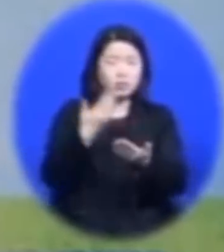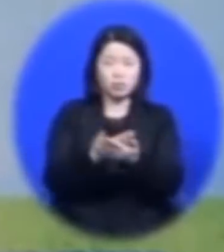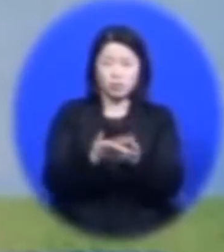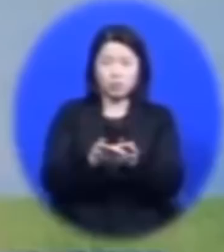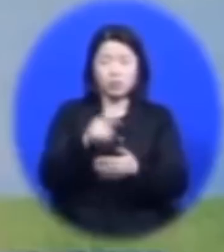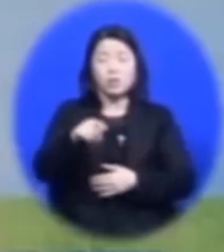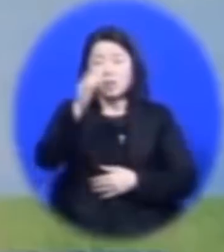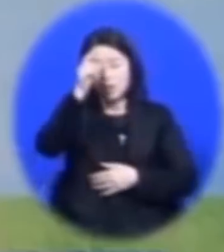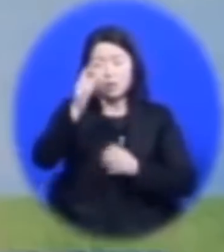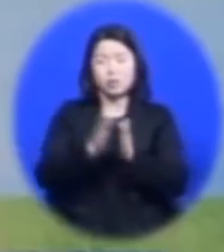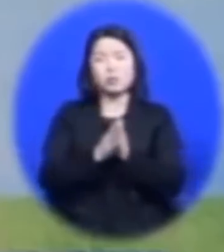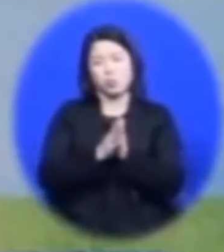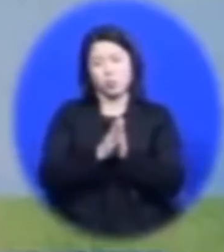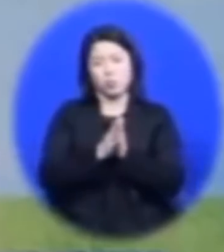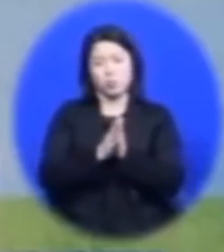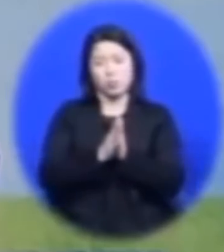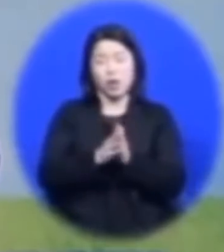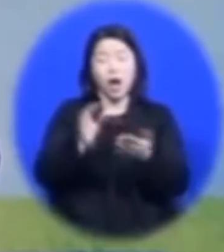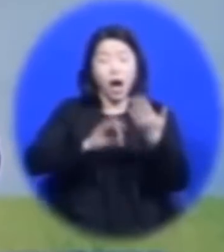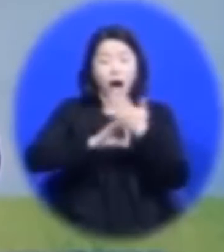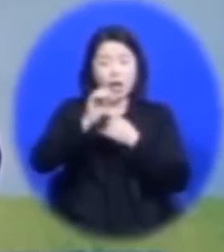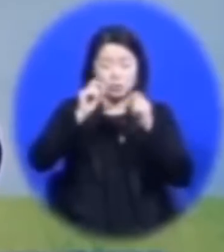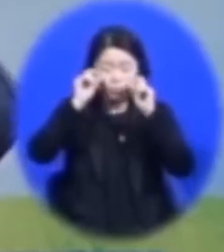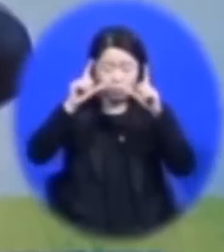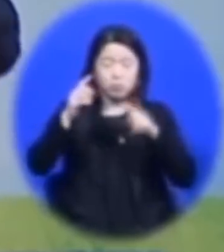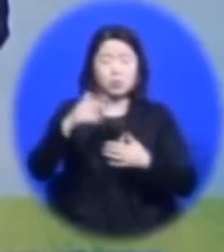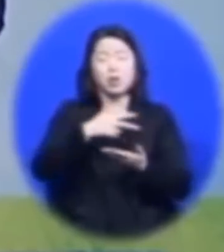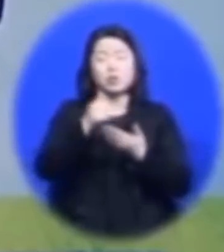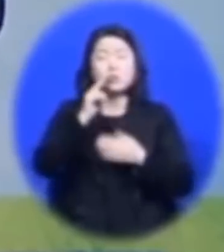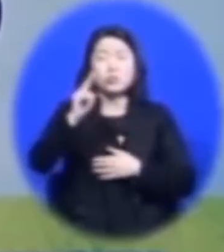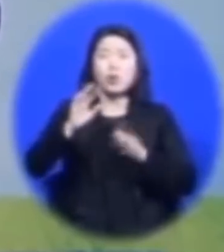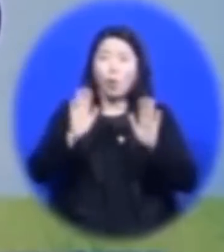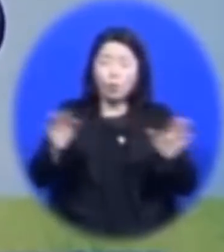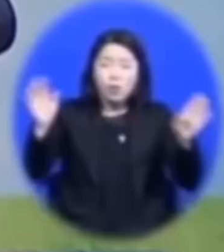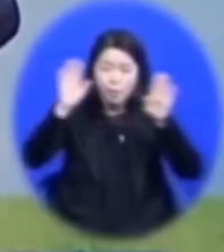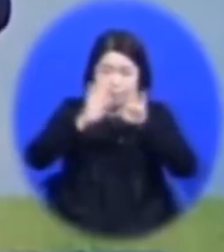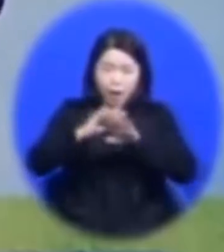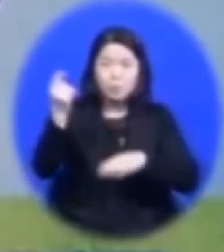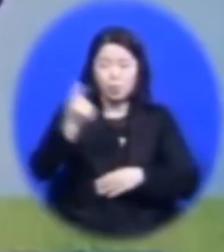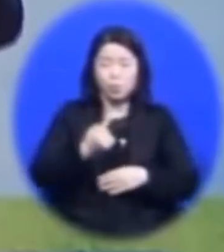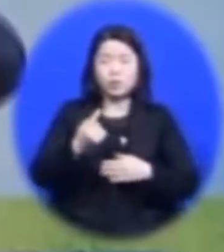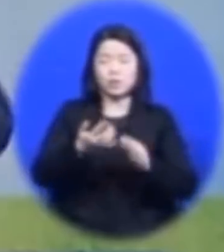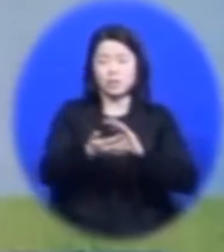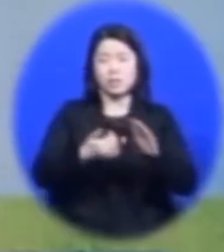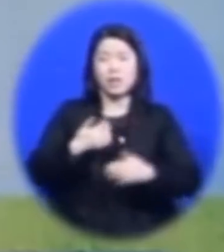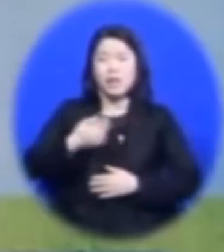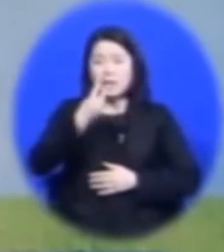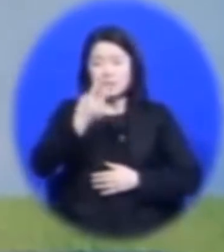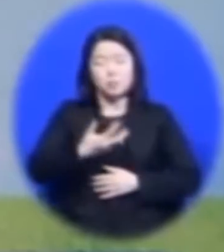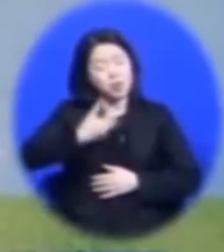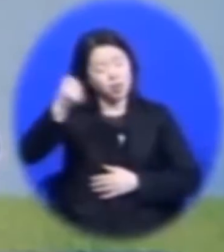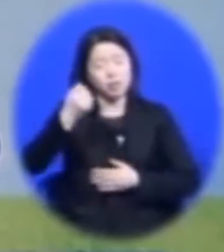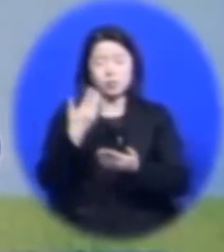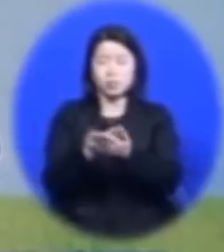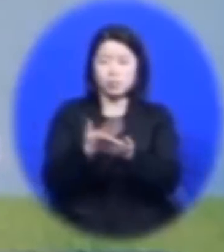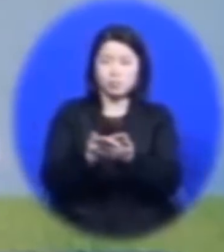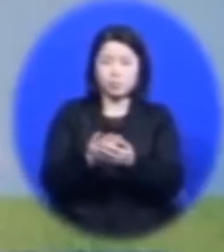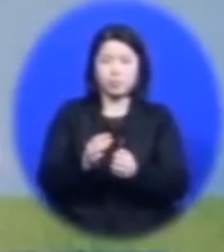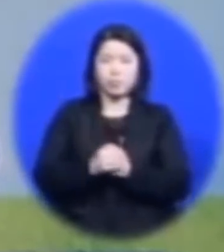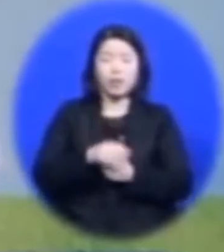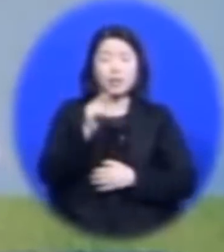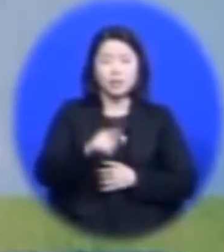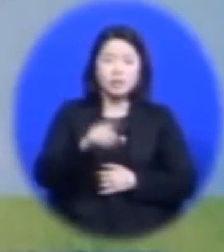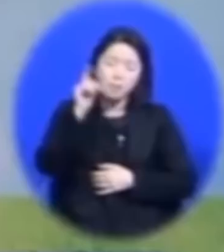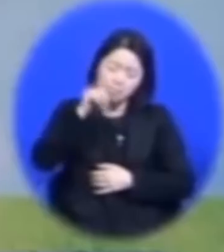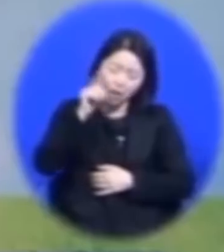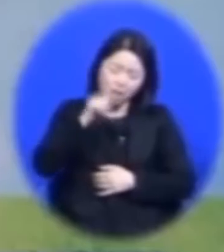기도해요 아침에 눈을 뜨면 주여 오늘 밤이 오기 전에 내 생명을 거두어 가 주셨어 그는